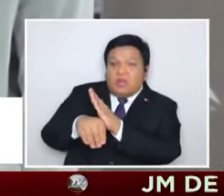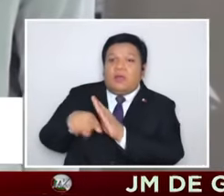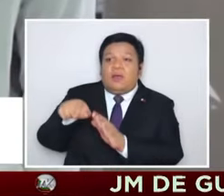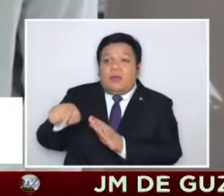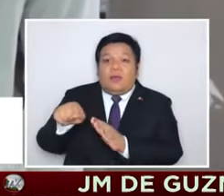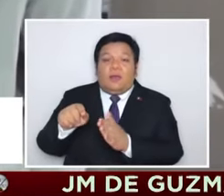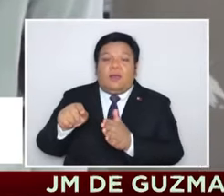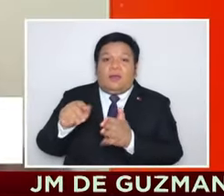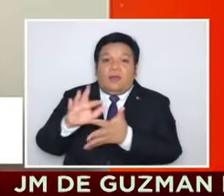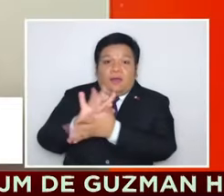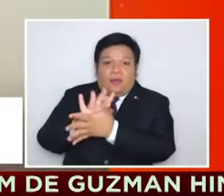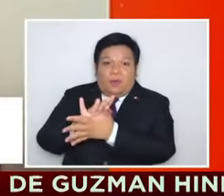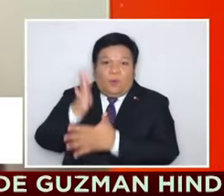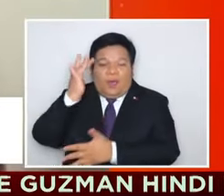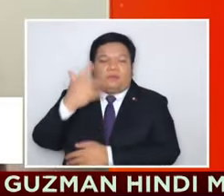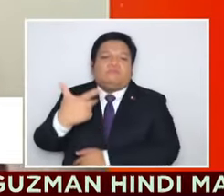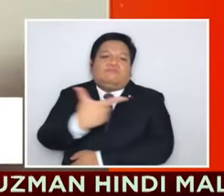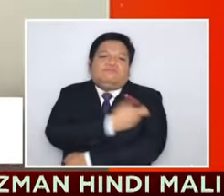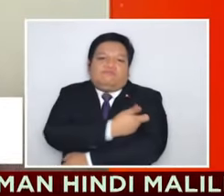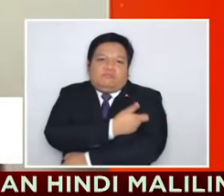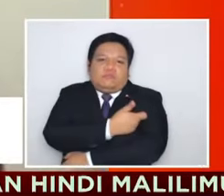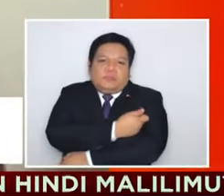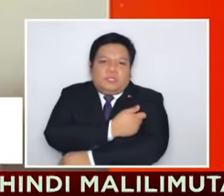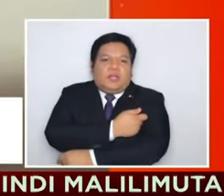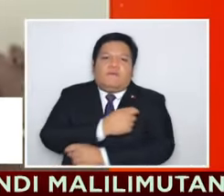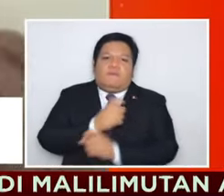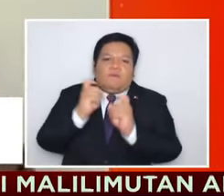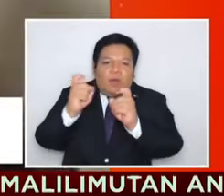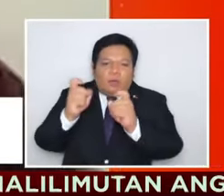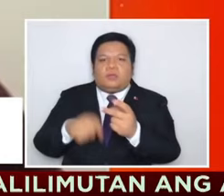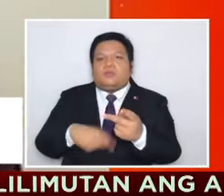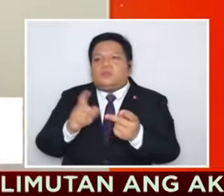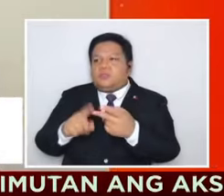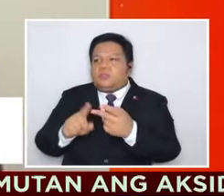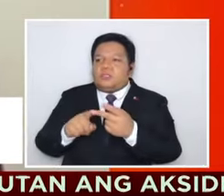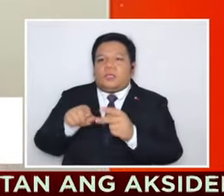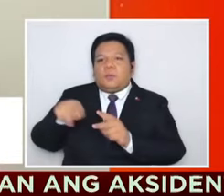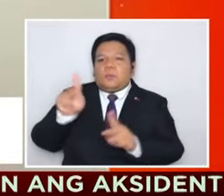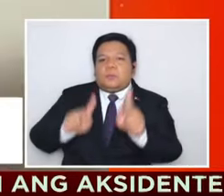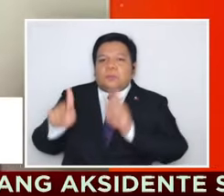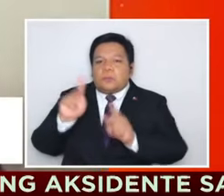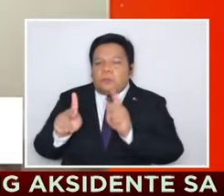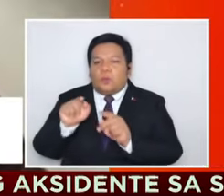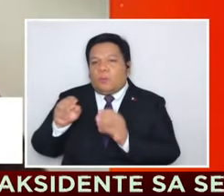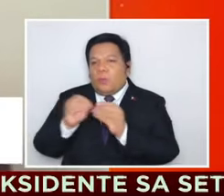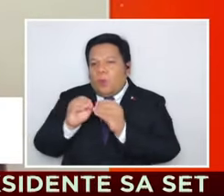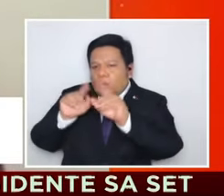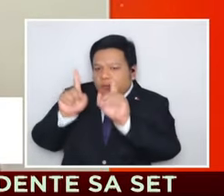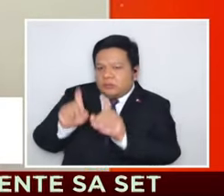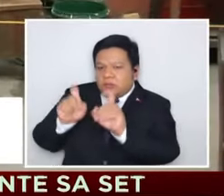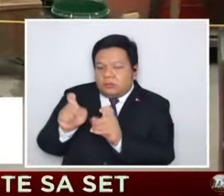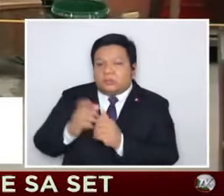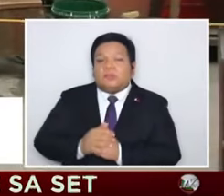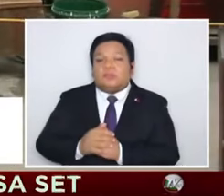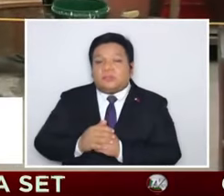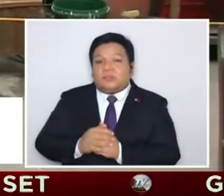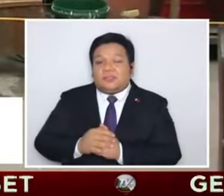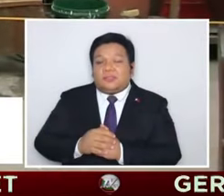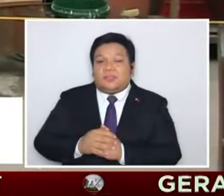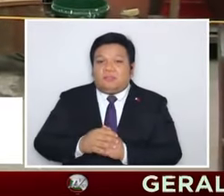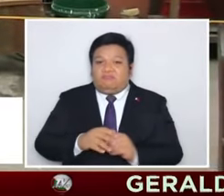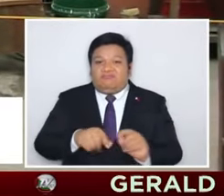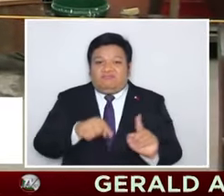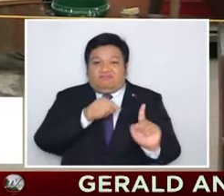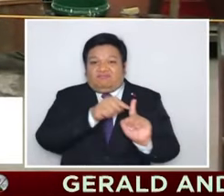pagtetest sa publiko. Katunayan, para kay Professor Jomar Rabahante ng UP COVID-19 Pandemic Response Team, hindi lang